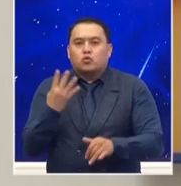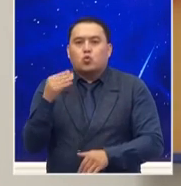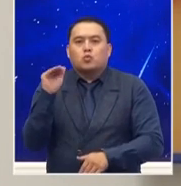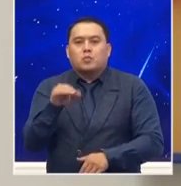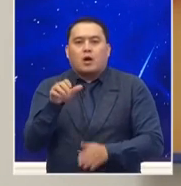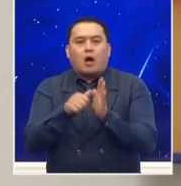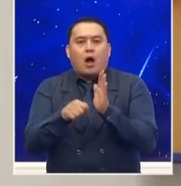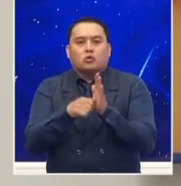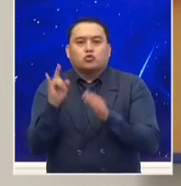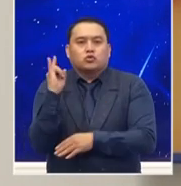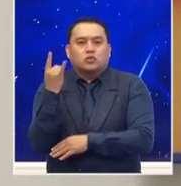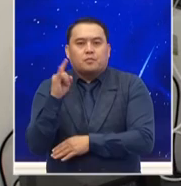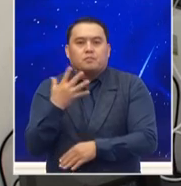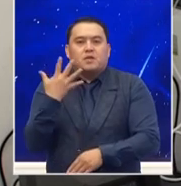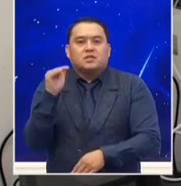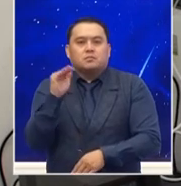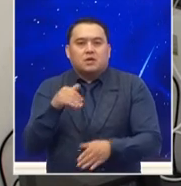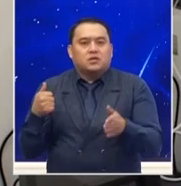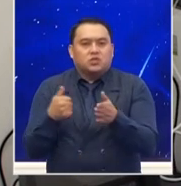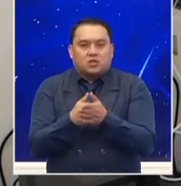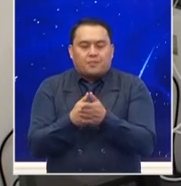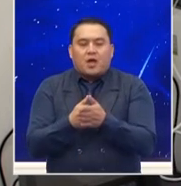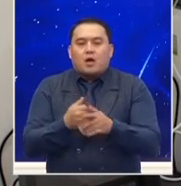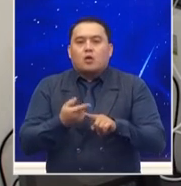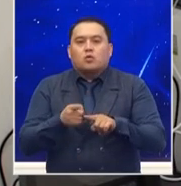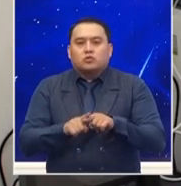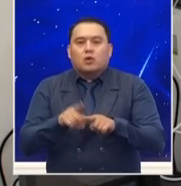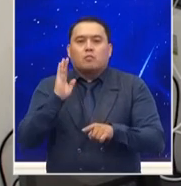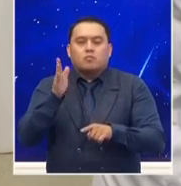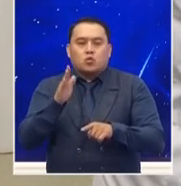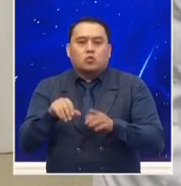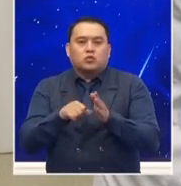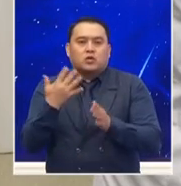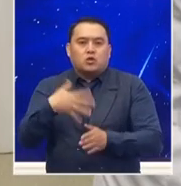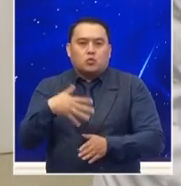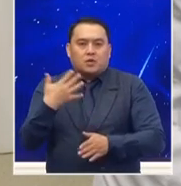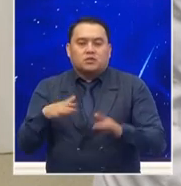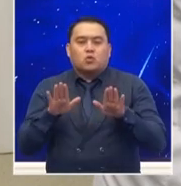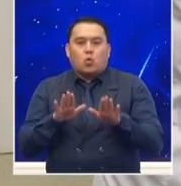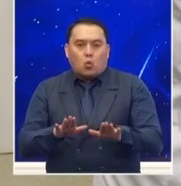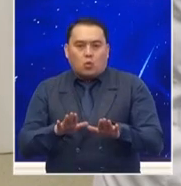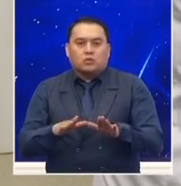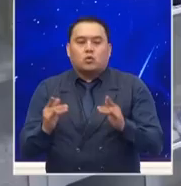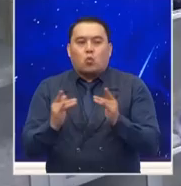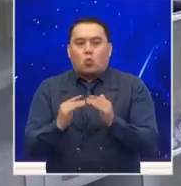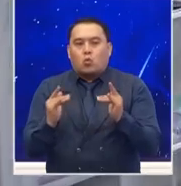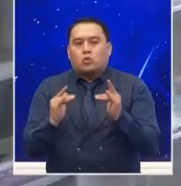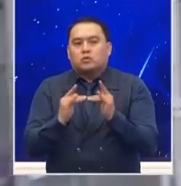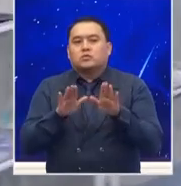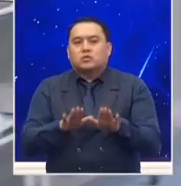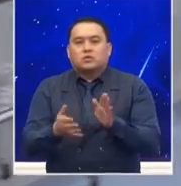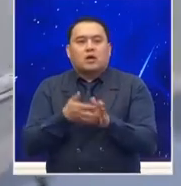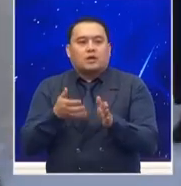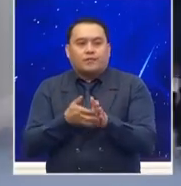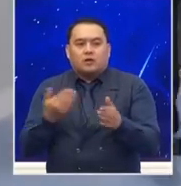4600 сәби туған, биыл 5000-ға жетіпті. Бұрын аудандық ауруханадағы 55 орындық бөлімшеде орын жетпей жататын.